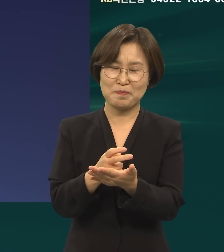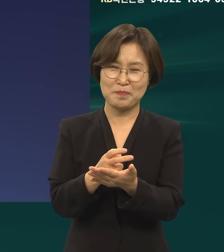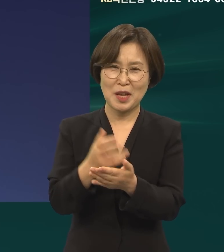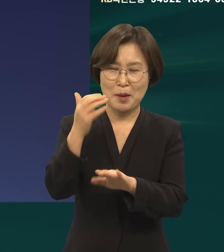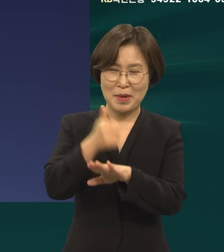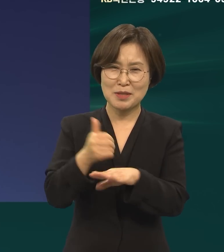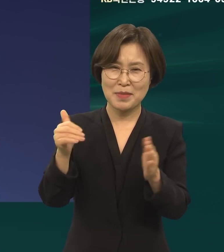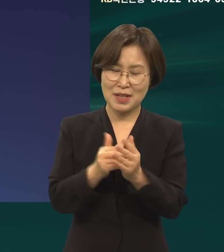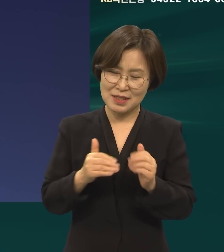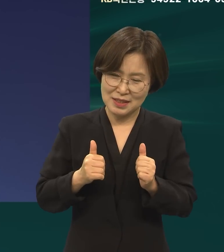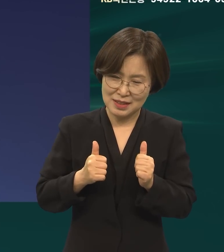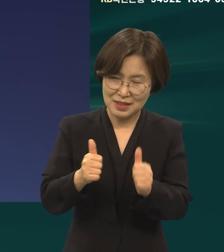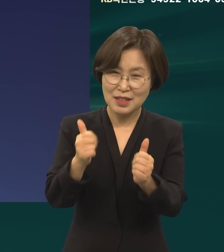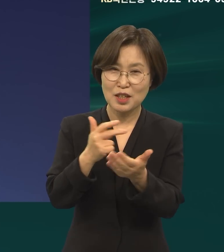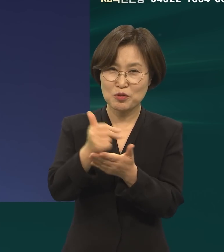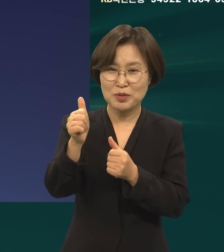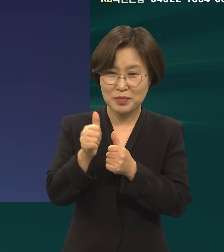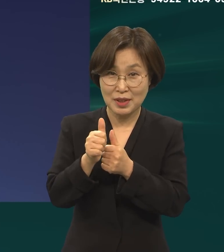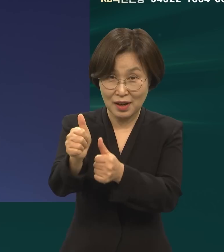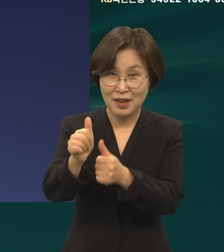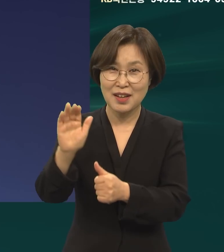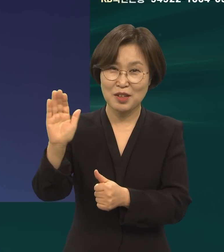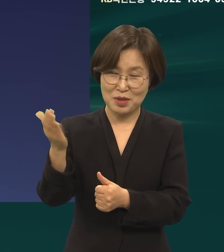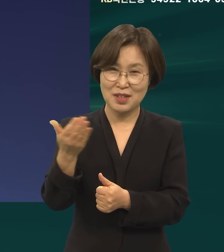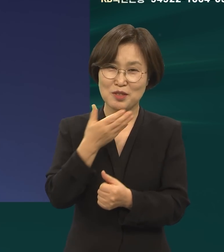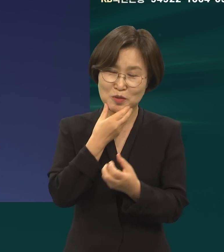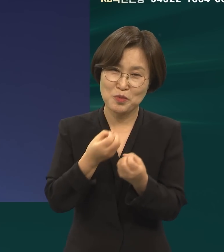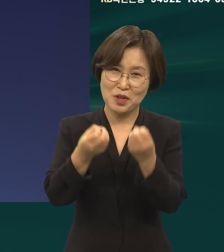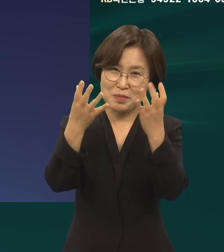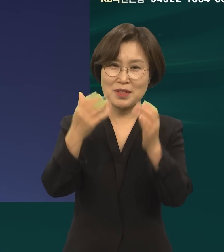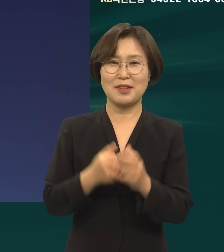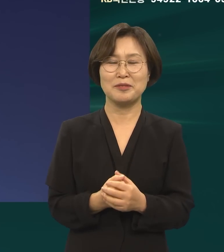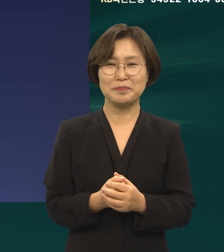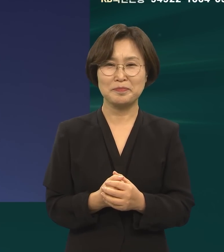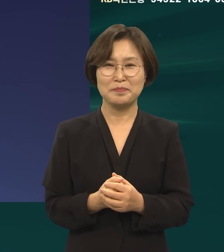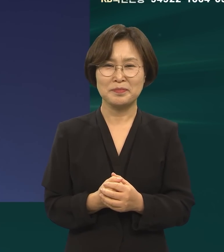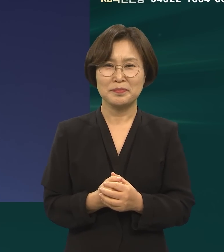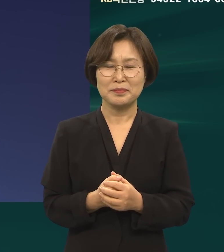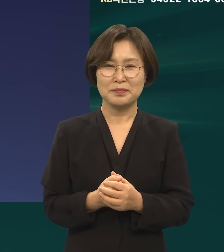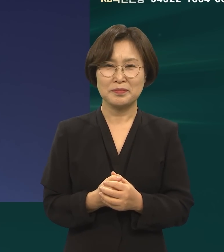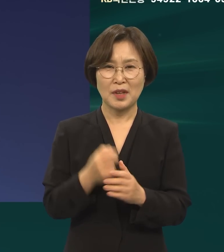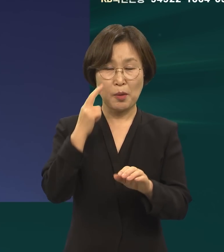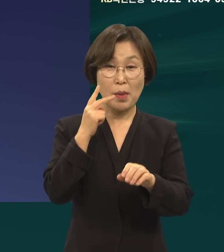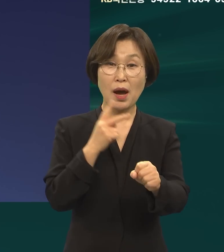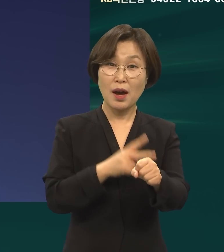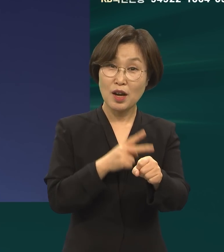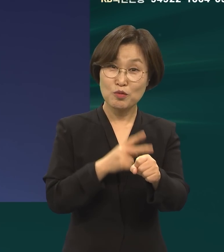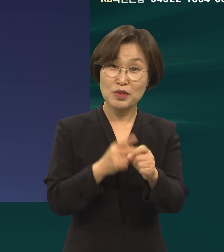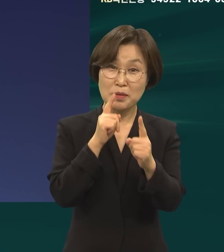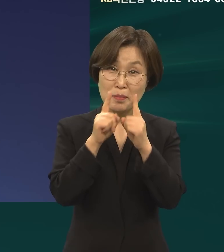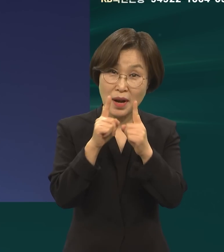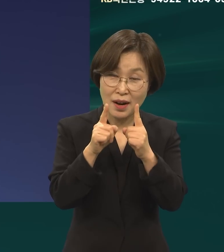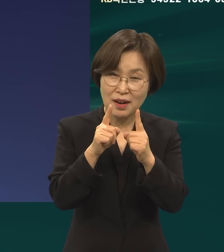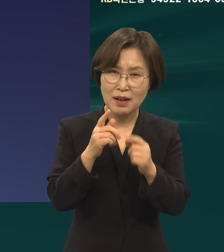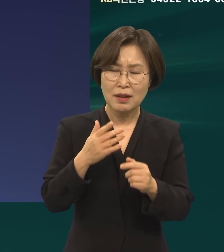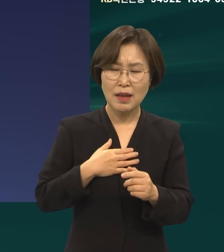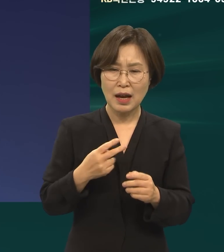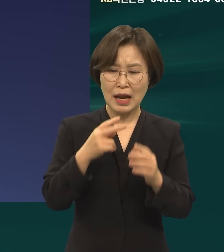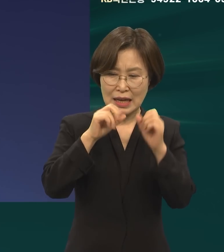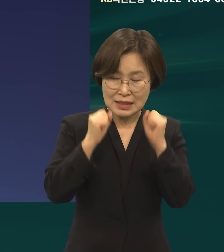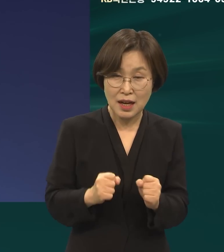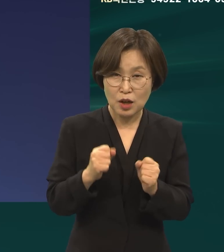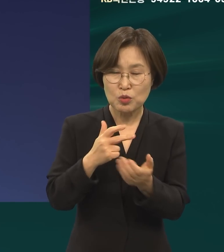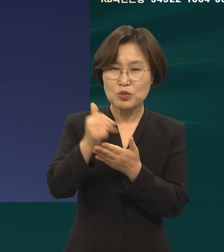따라가는 저와 여러분 되시기를 주의 이름으로 축복합니다. 로마서의 바울이 말한 것처럼 내가 살아도 주를 위해